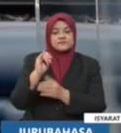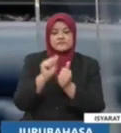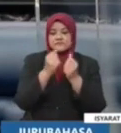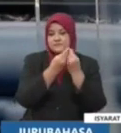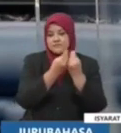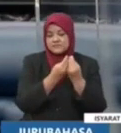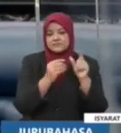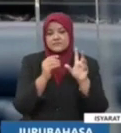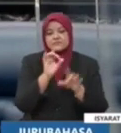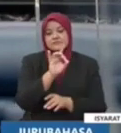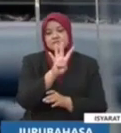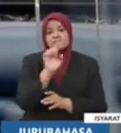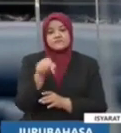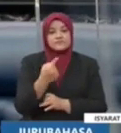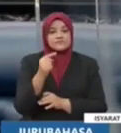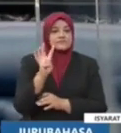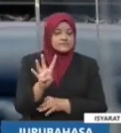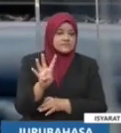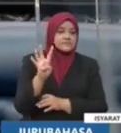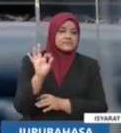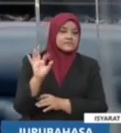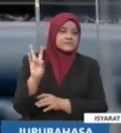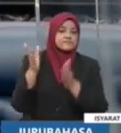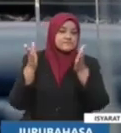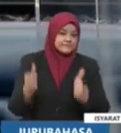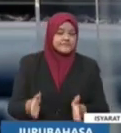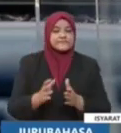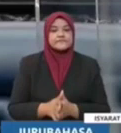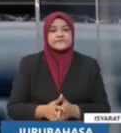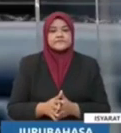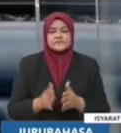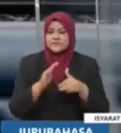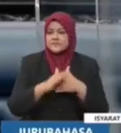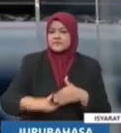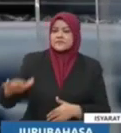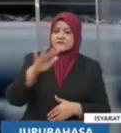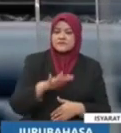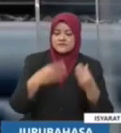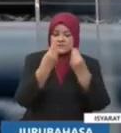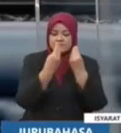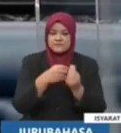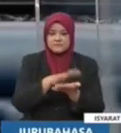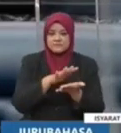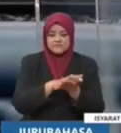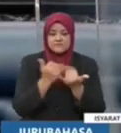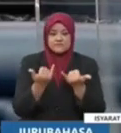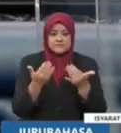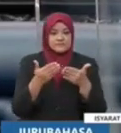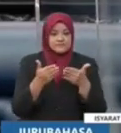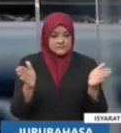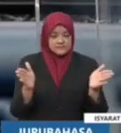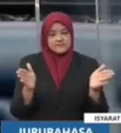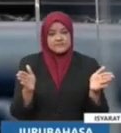jumlah murid seramai 84457 orang secara keseluruhannya bilangan sekolah yang sedang beroperasi